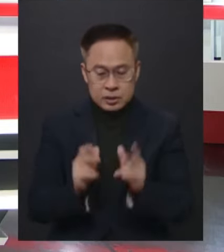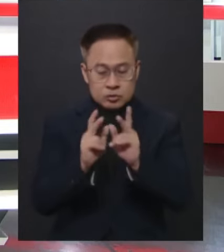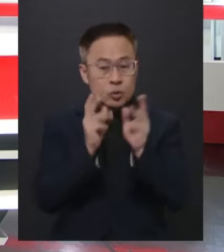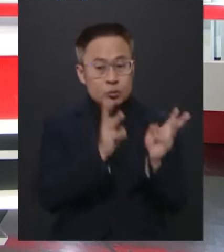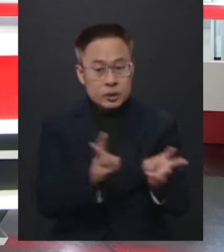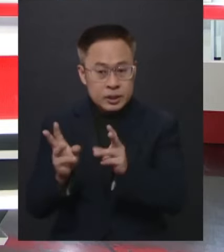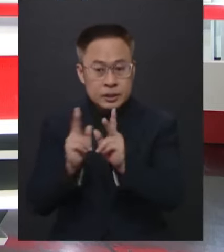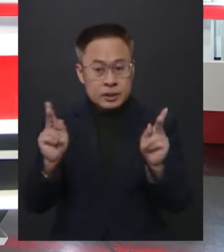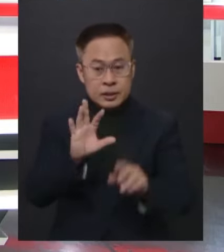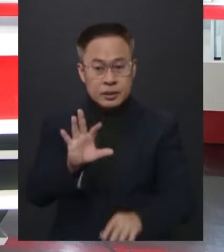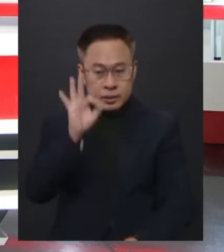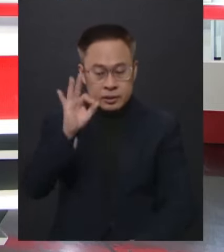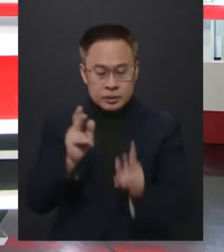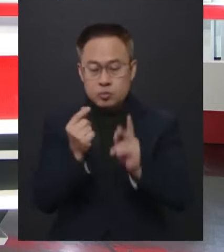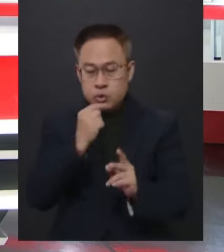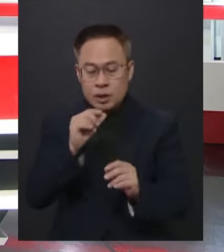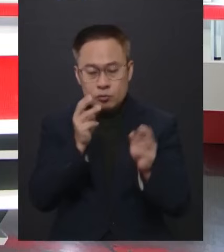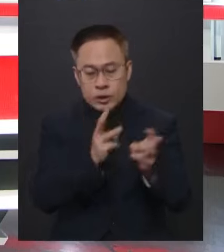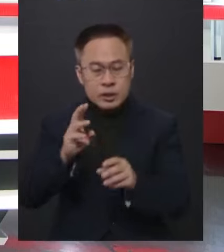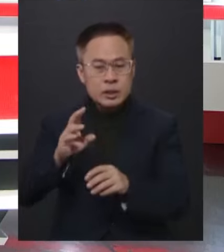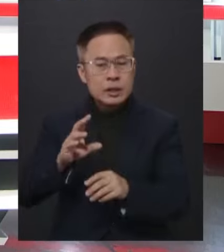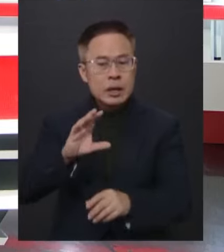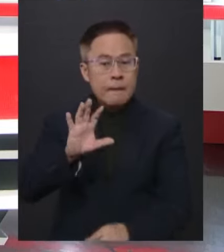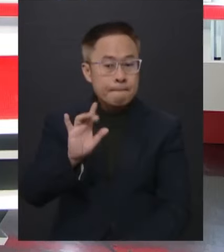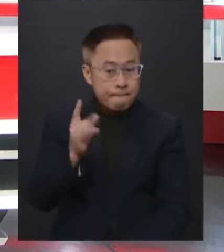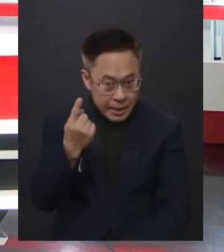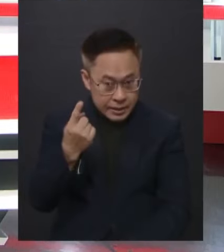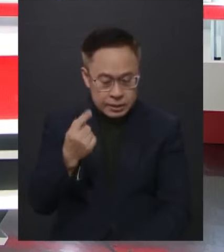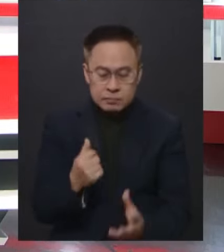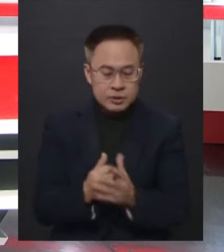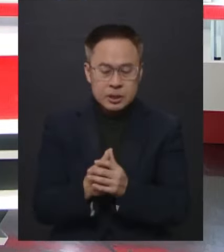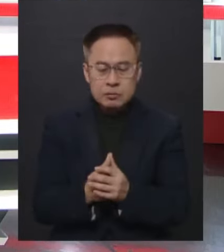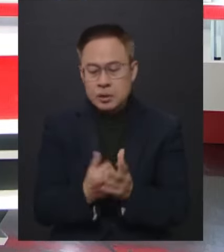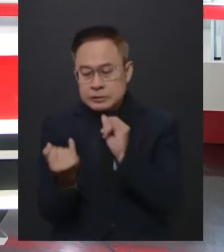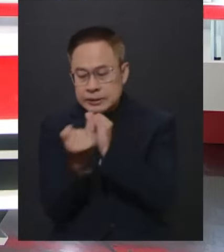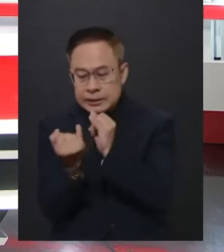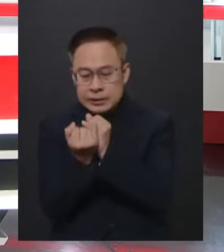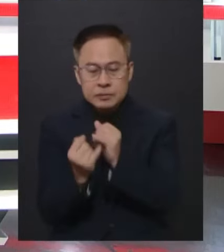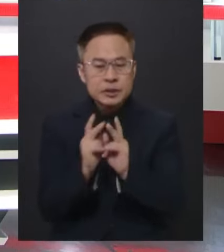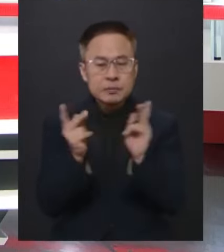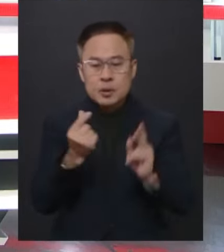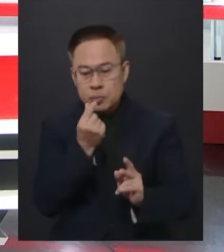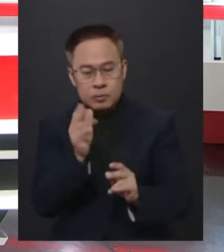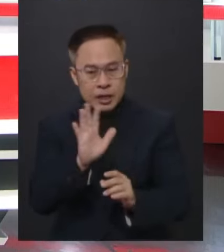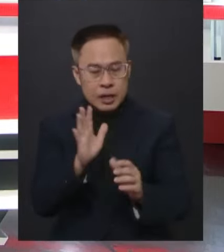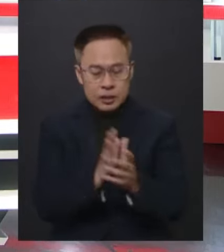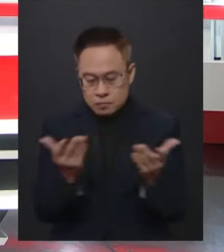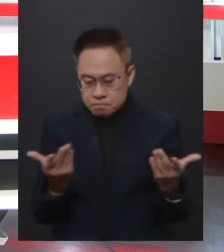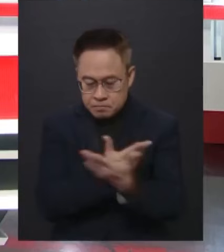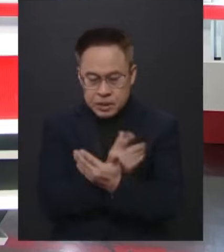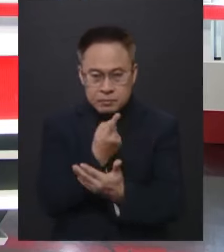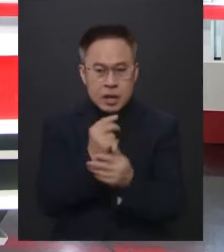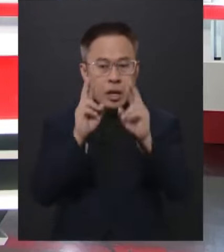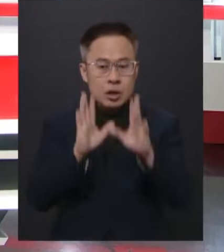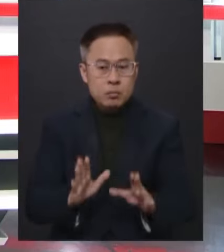ในแต่ละเกมแบบใหม่ที่จะเริ่มใช้กันนะคะก็น่าจะมีการเปลี่ยนแปลงหรือมีการพูดคุยแล้วก็พัฒนากันทั้งระ